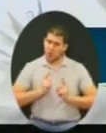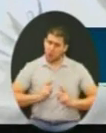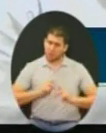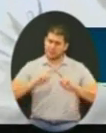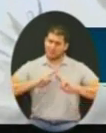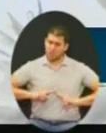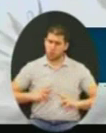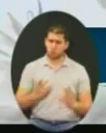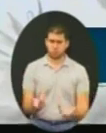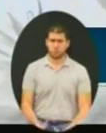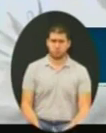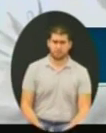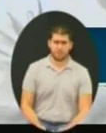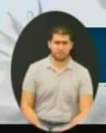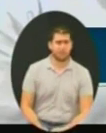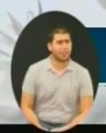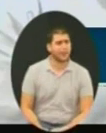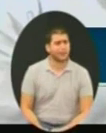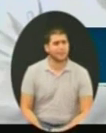דבר.